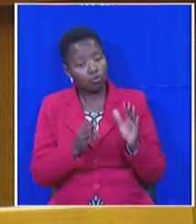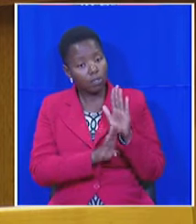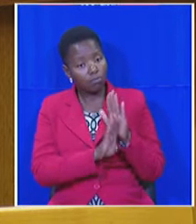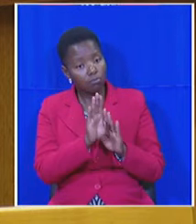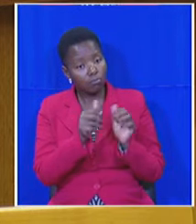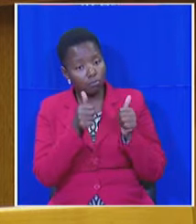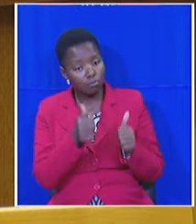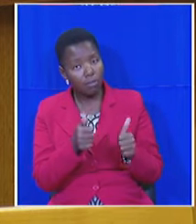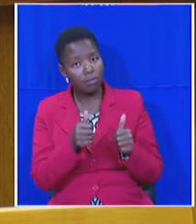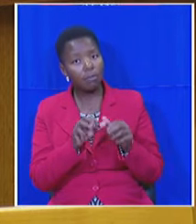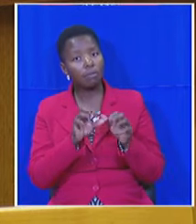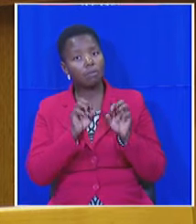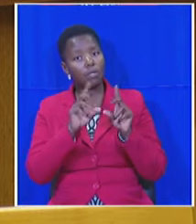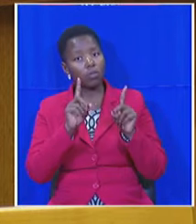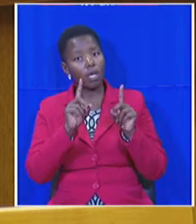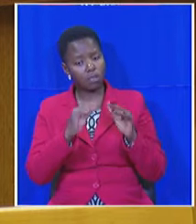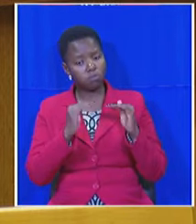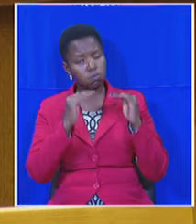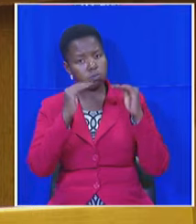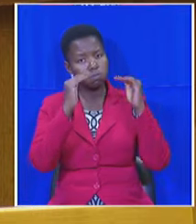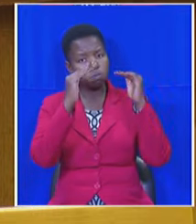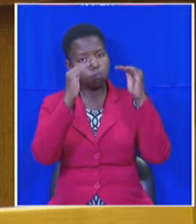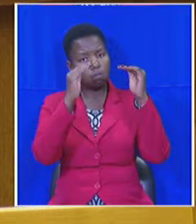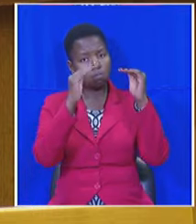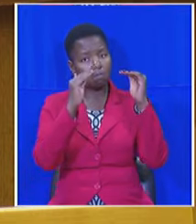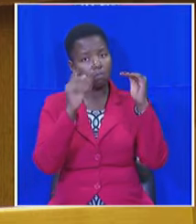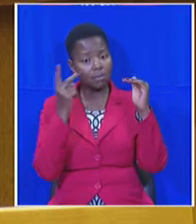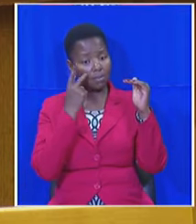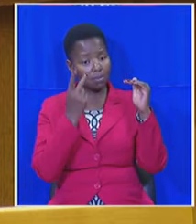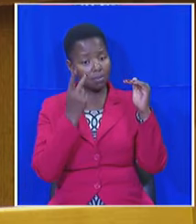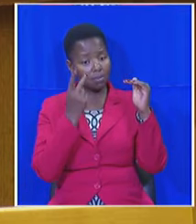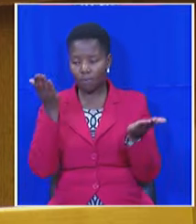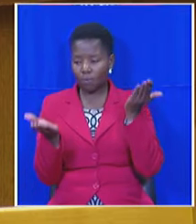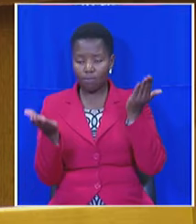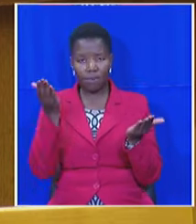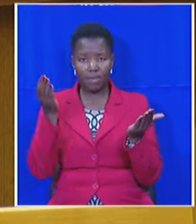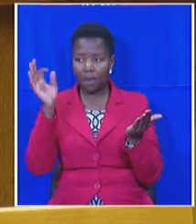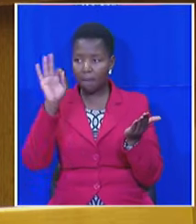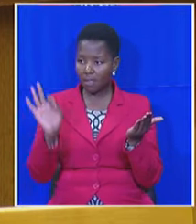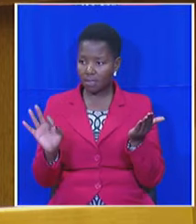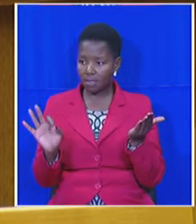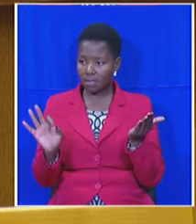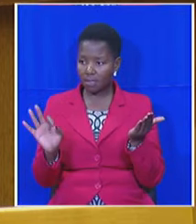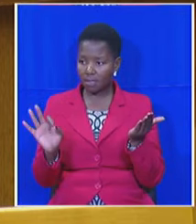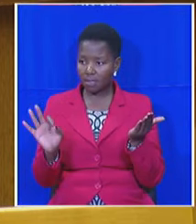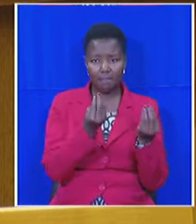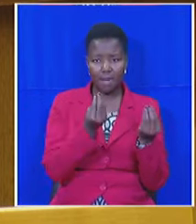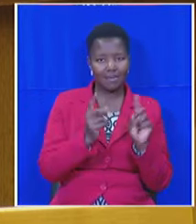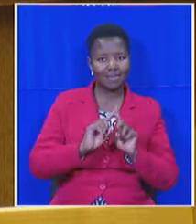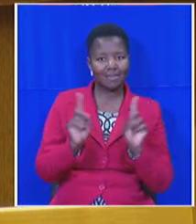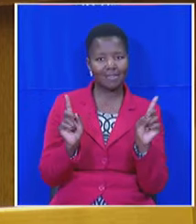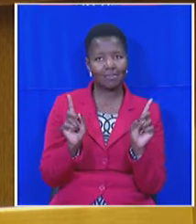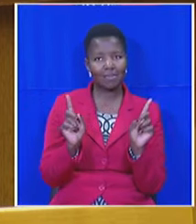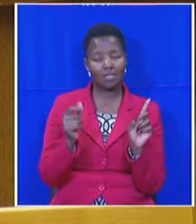njengamanje siyiningizimu Afrika. Iyabonisa ukuthi lolu hlahlo imali lisafuna ukuthi liyithathe izwe lethu liye phambili ukuze siqhubeke sikwazi